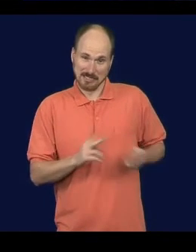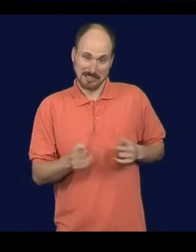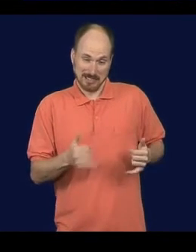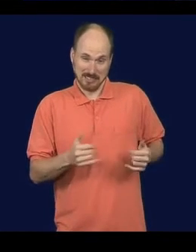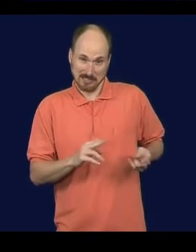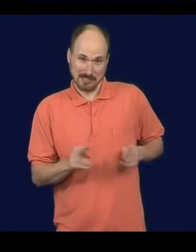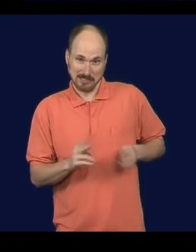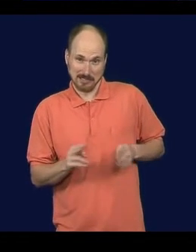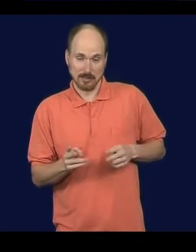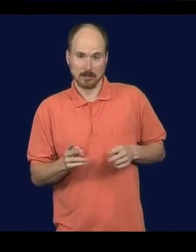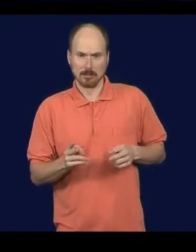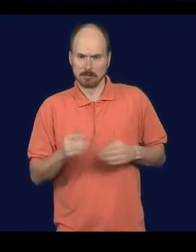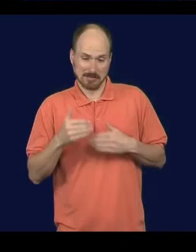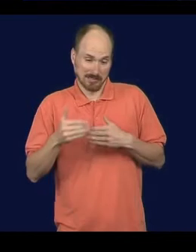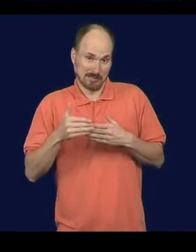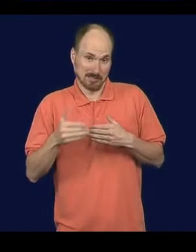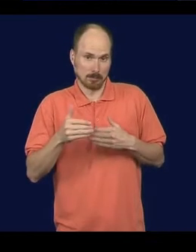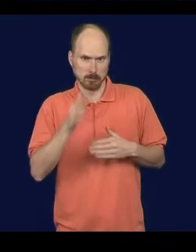opravdu potřebují.